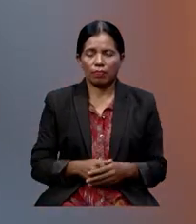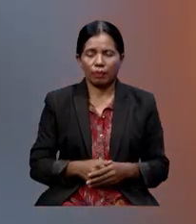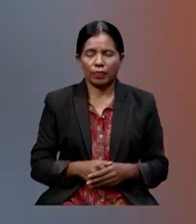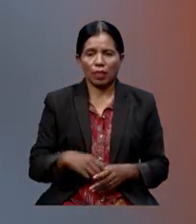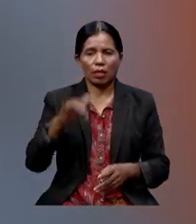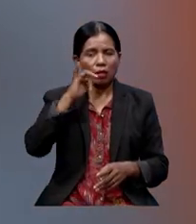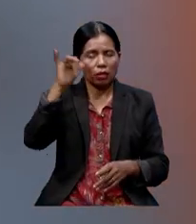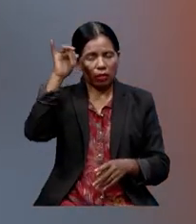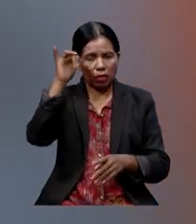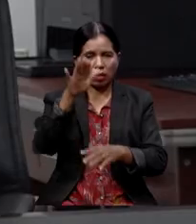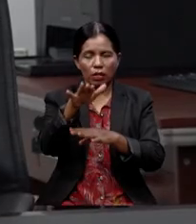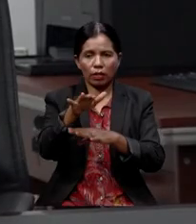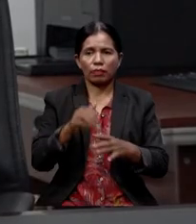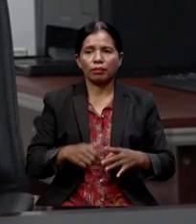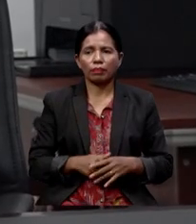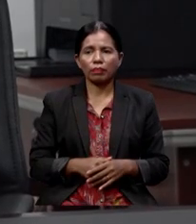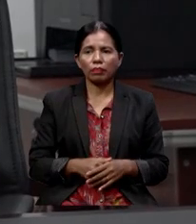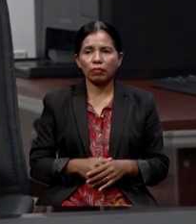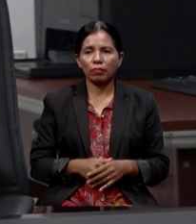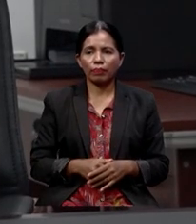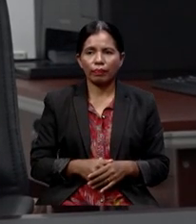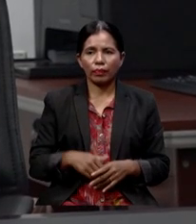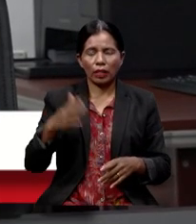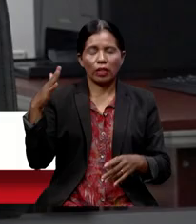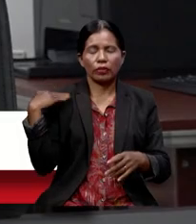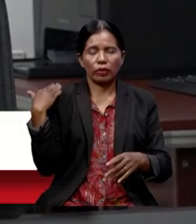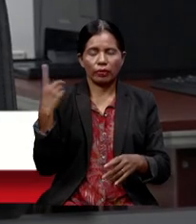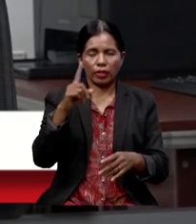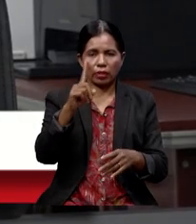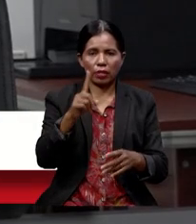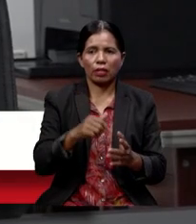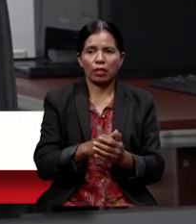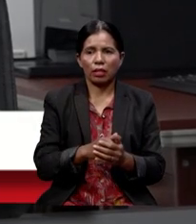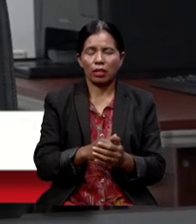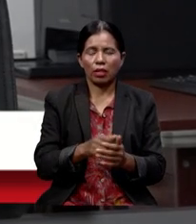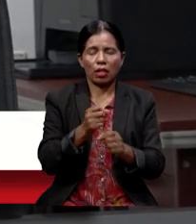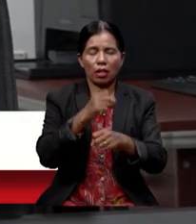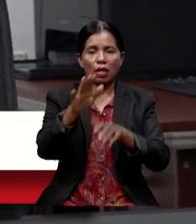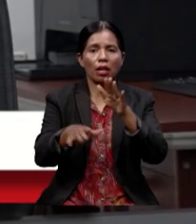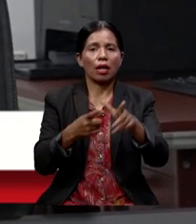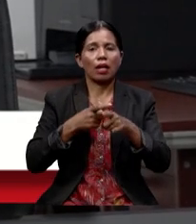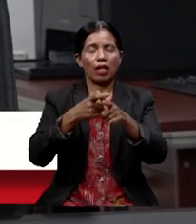horse Loro Craig, iha joven ida nebe maka hala exercício ba iha